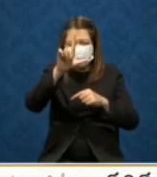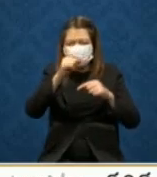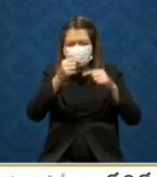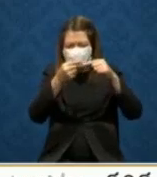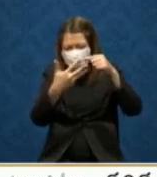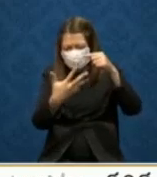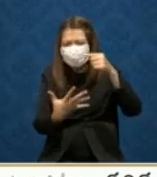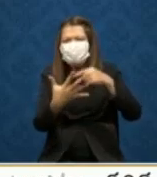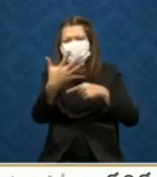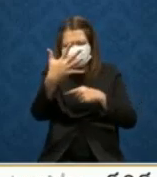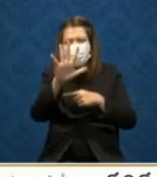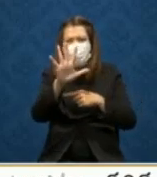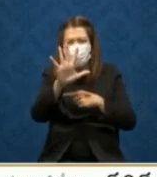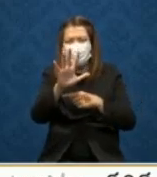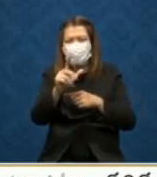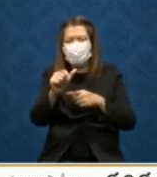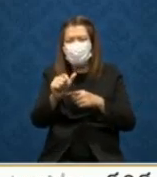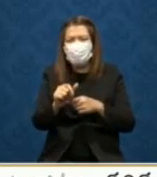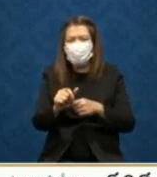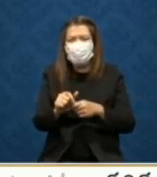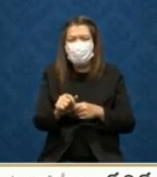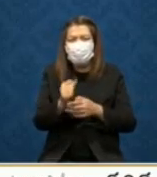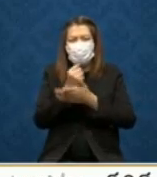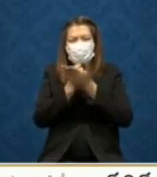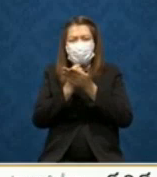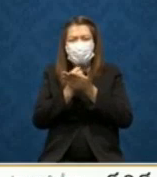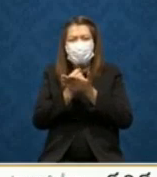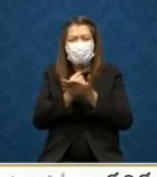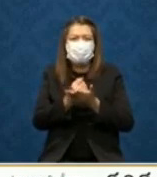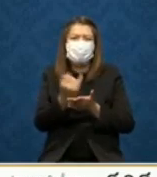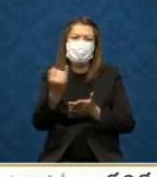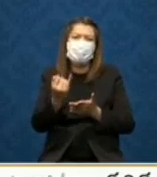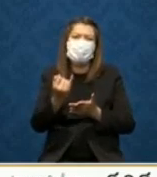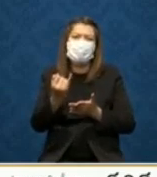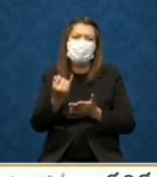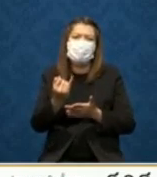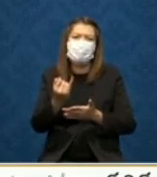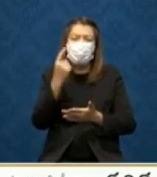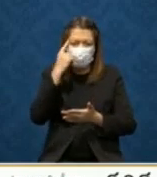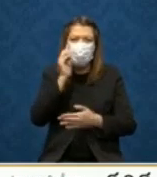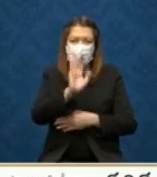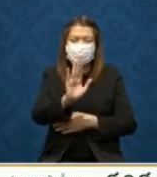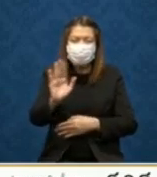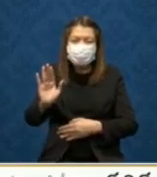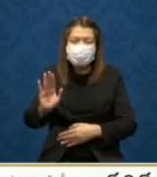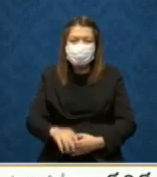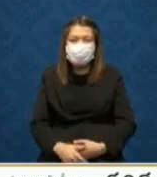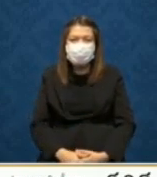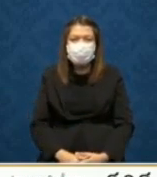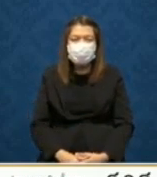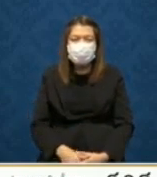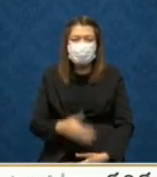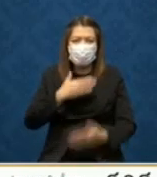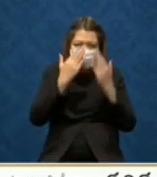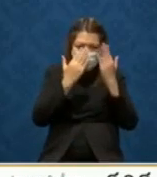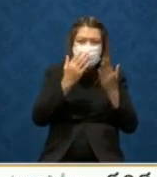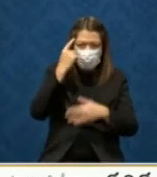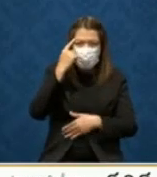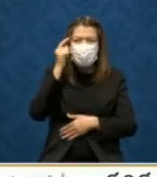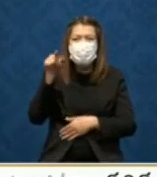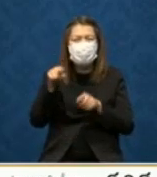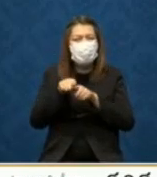มุสลิมผมก็ถูกสอนมาตั้งแต่เด็กว่ามันเป็นอบายมุขสิ่งต้องห้ามและถามวันนี้เรา